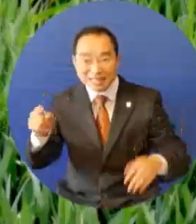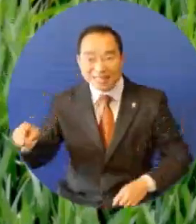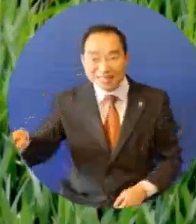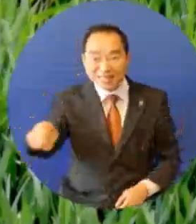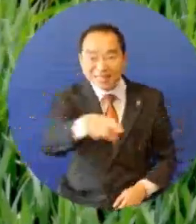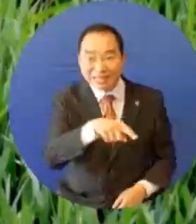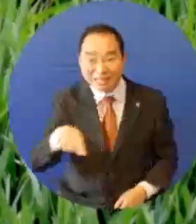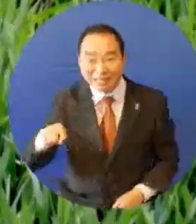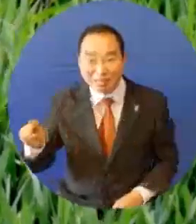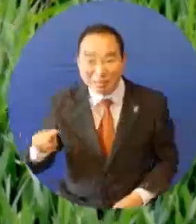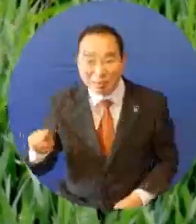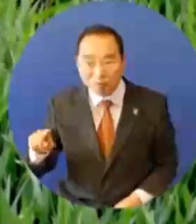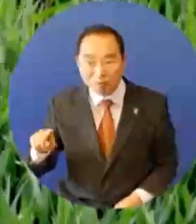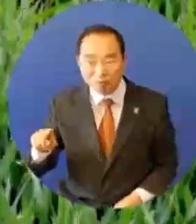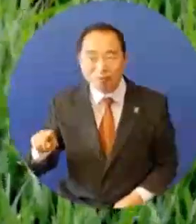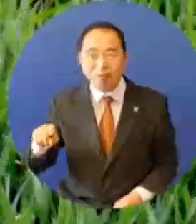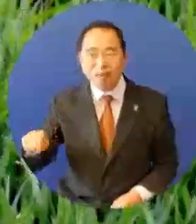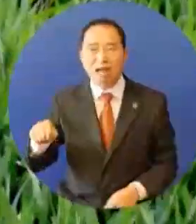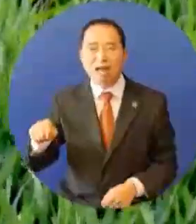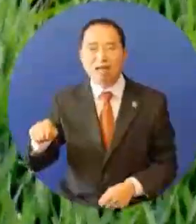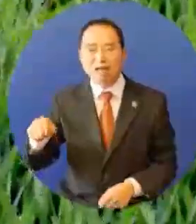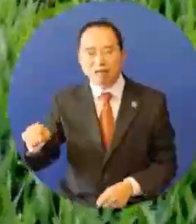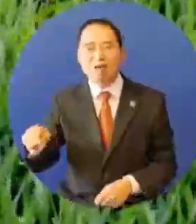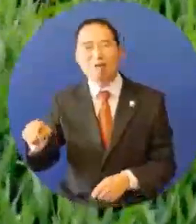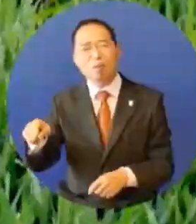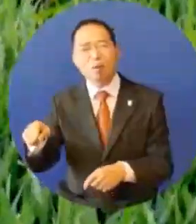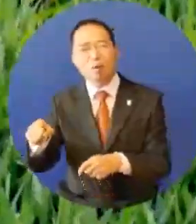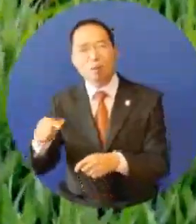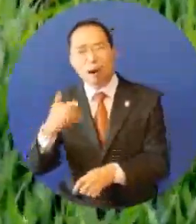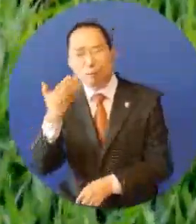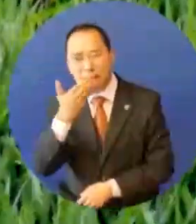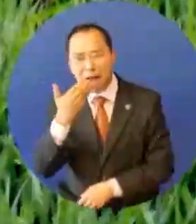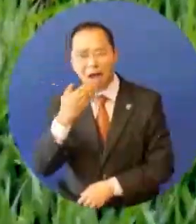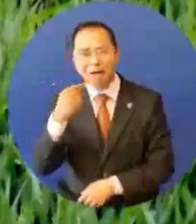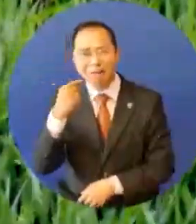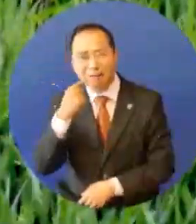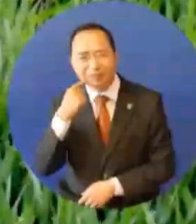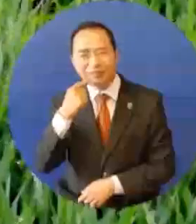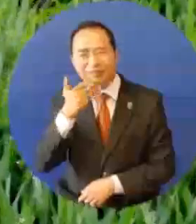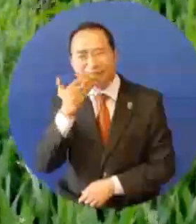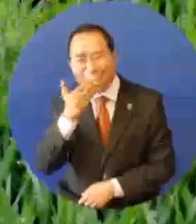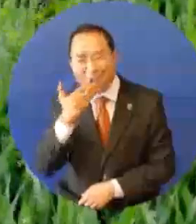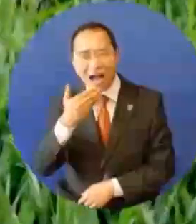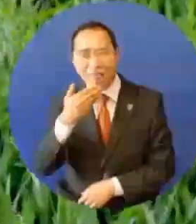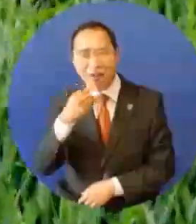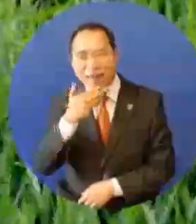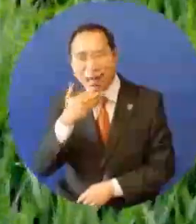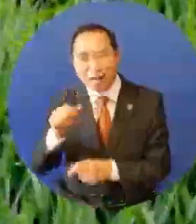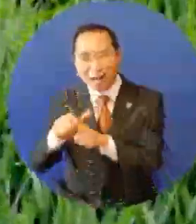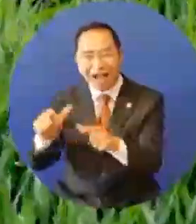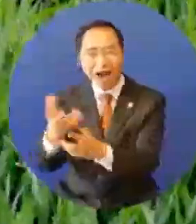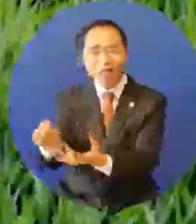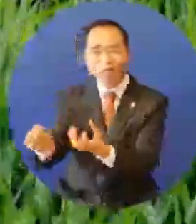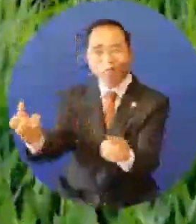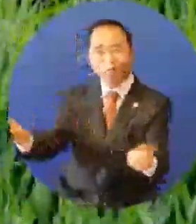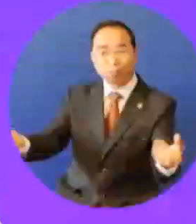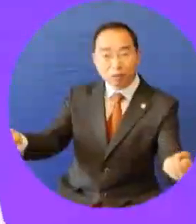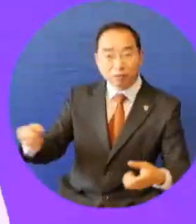이 자연의 이 들풀은 어떠냐 하면 그 고유의 단맛, 쓴맛, 매운맛, 신맛, 짠맛 다 가지고